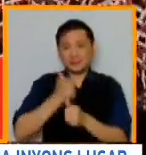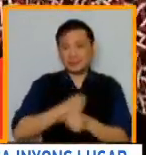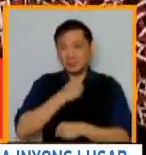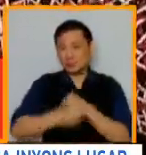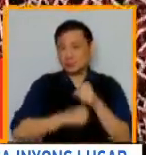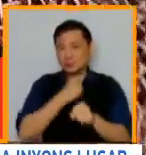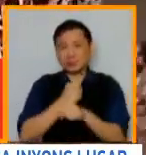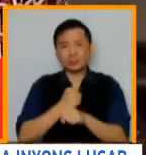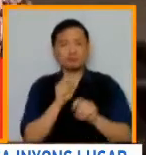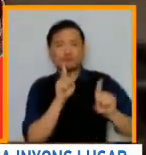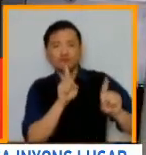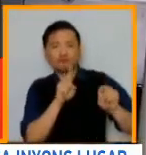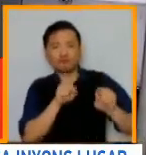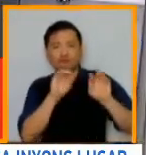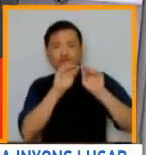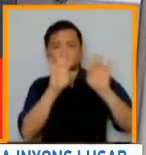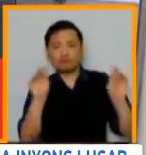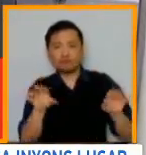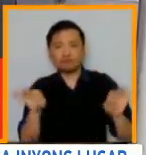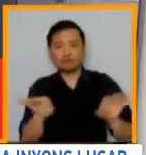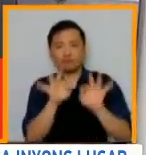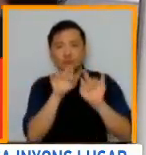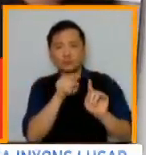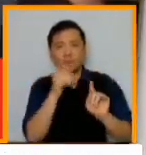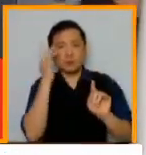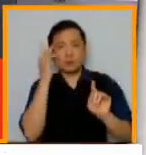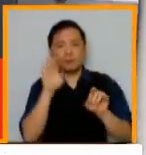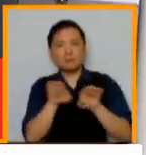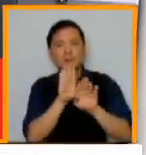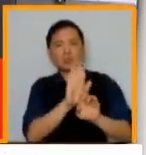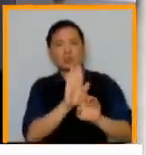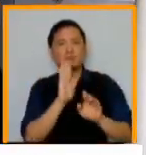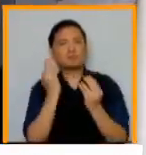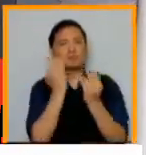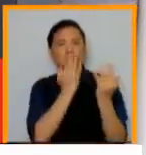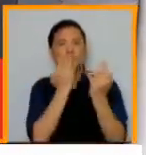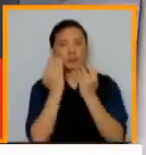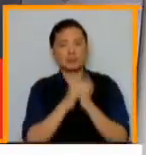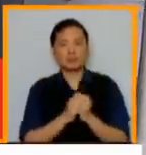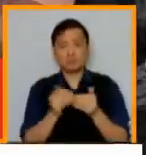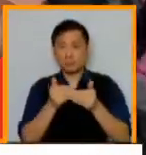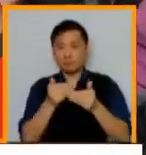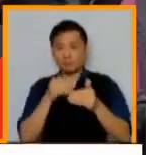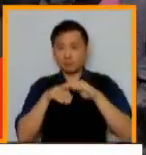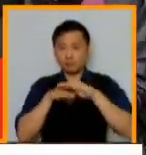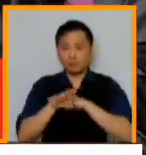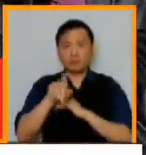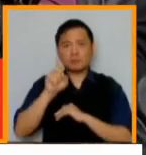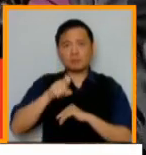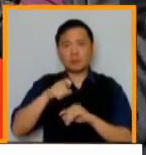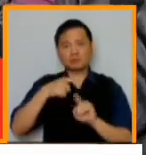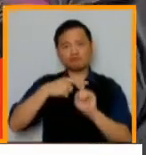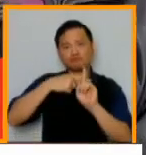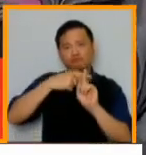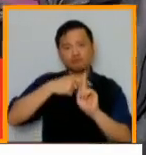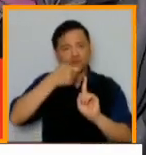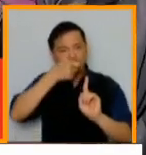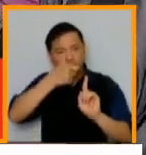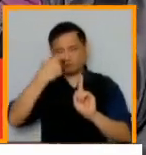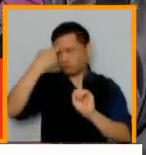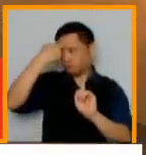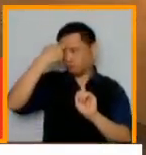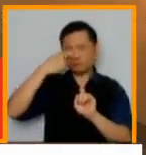nakasabay ng kanyang kaarawan. Bago pumasok, kailangan munang dumaan sa temperature check. Kailangan din ay fully